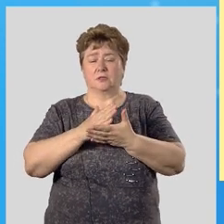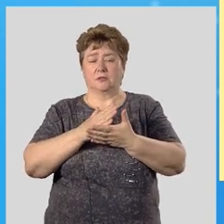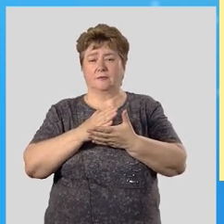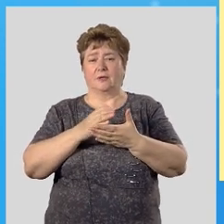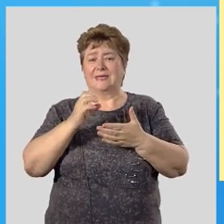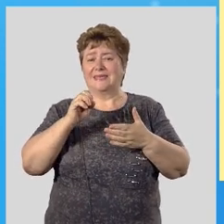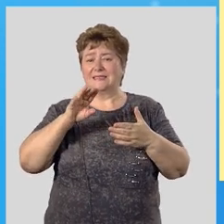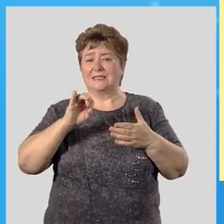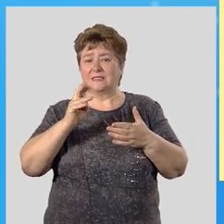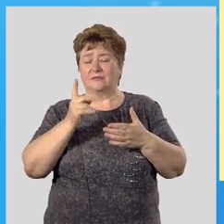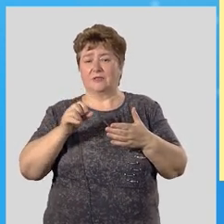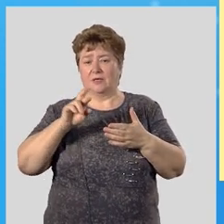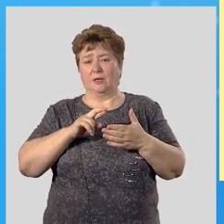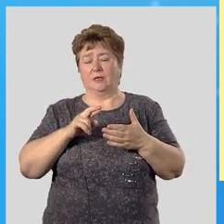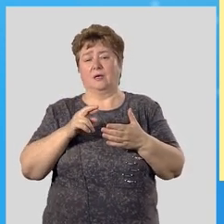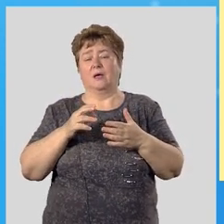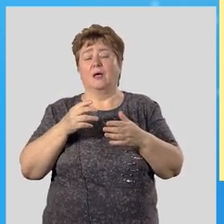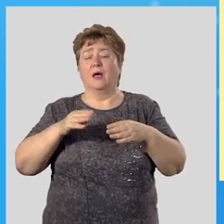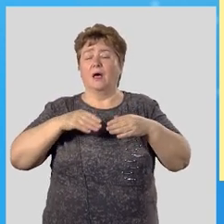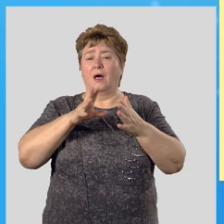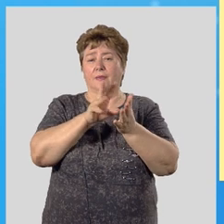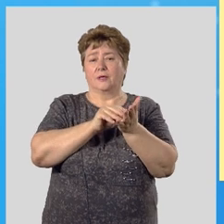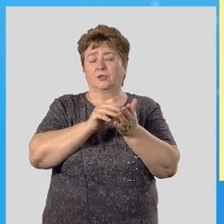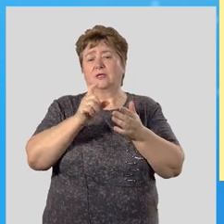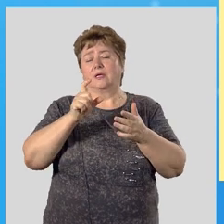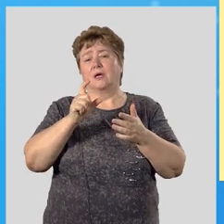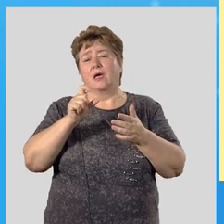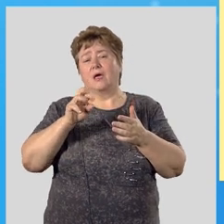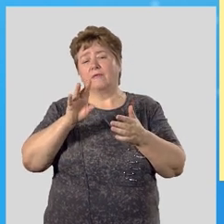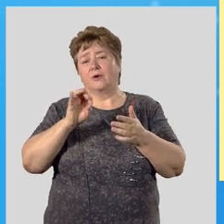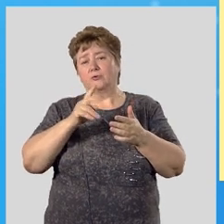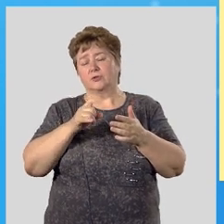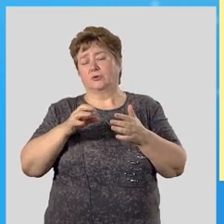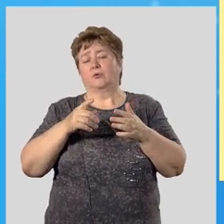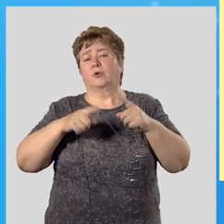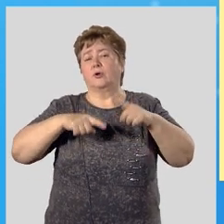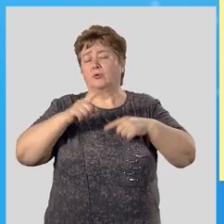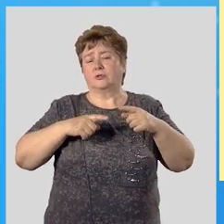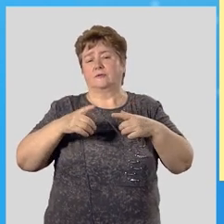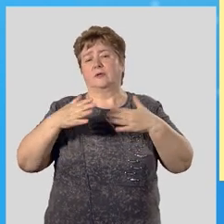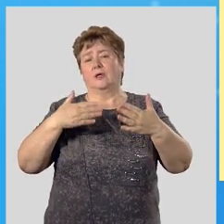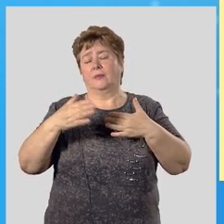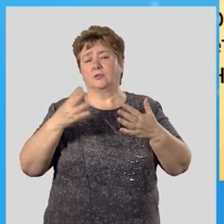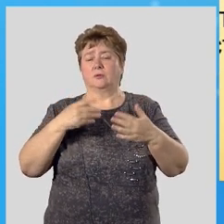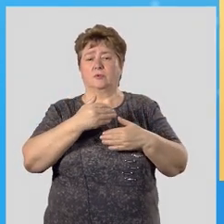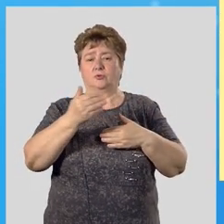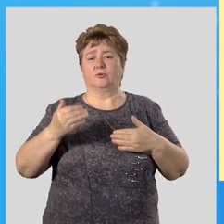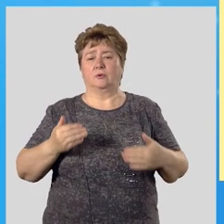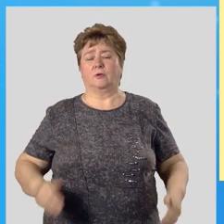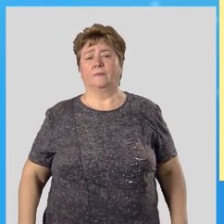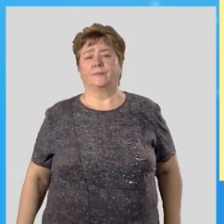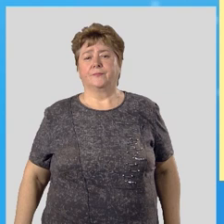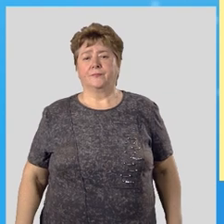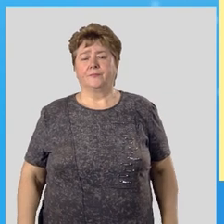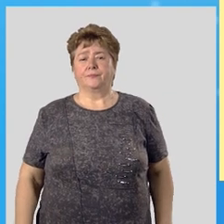естественная. Она отражает эволюционные родственные отношения между ними.